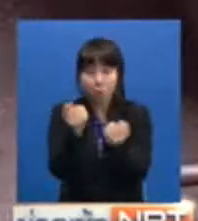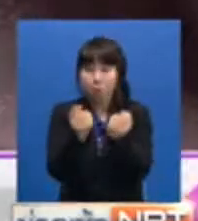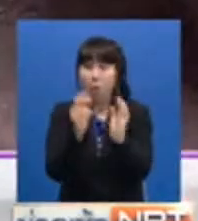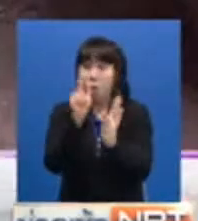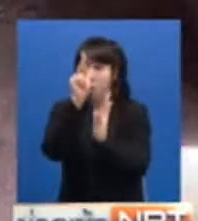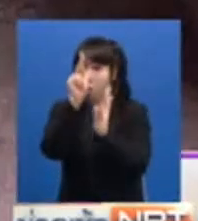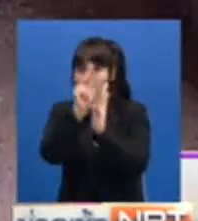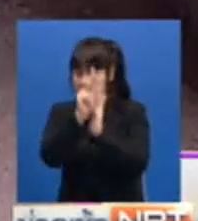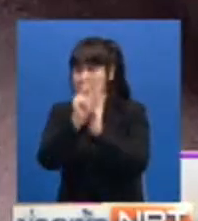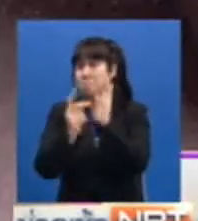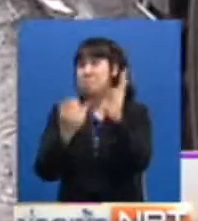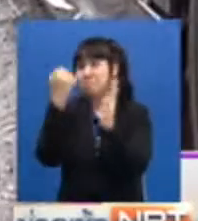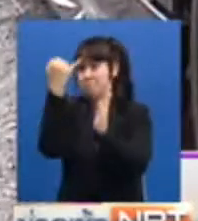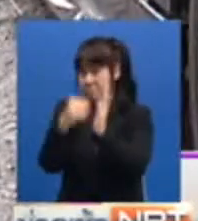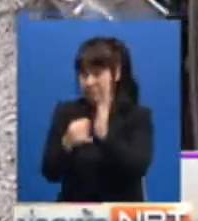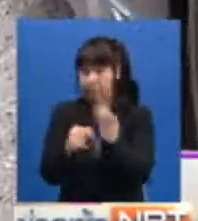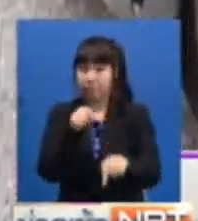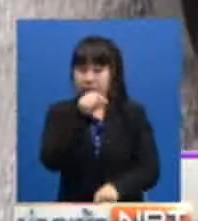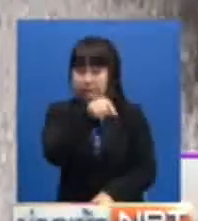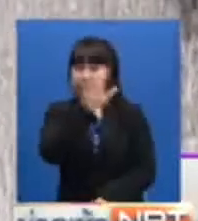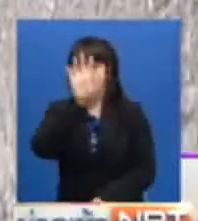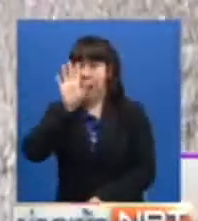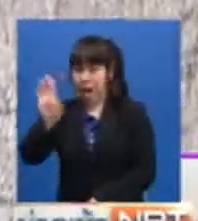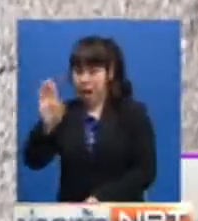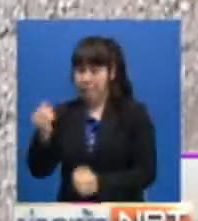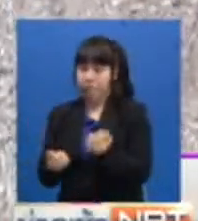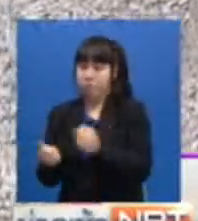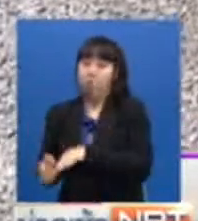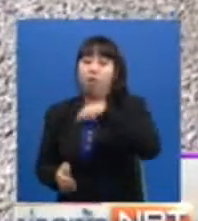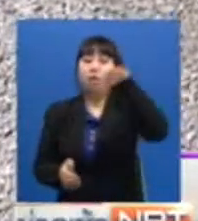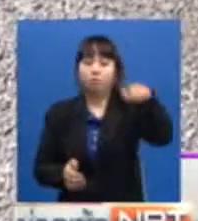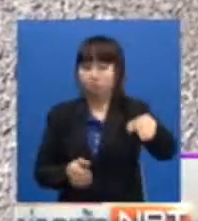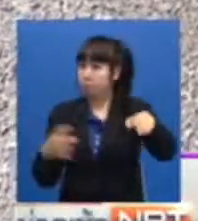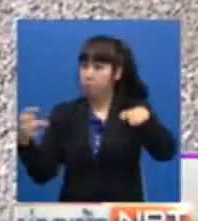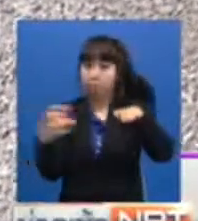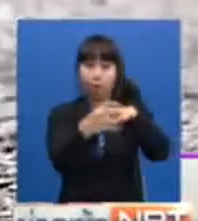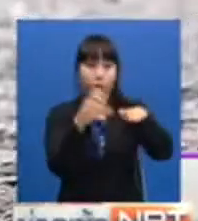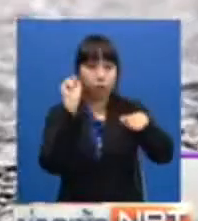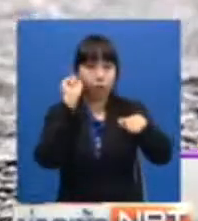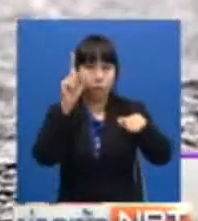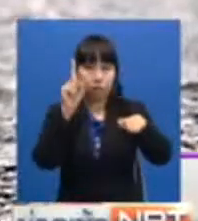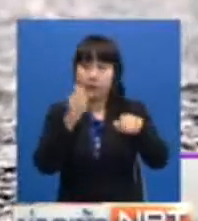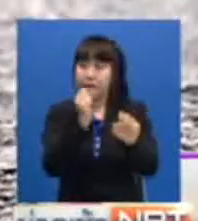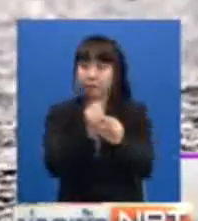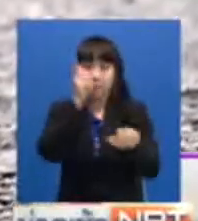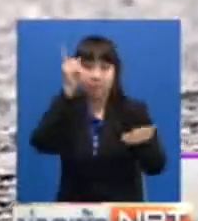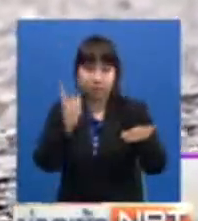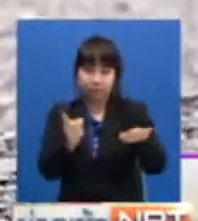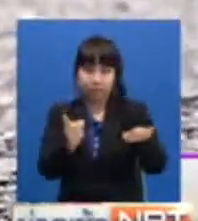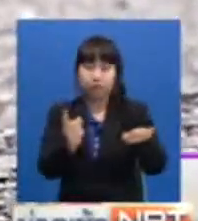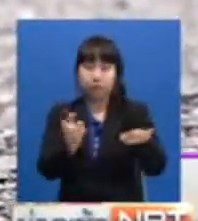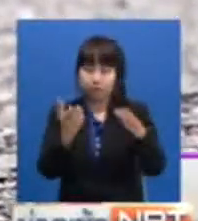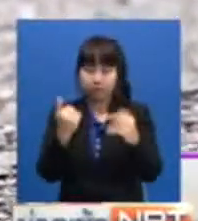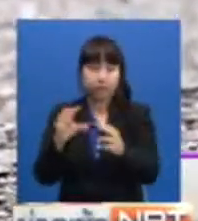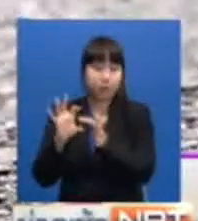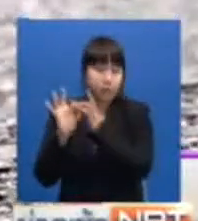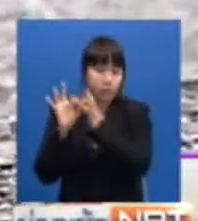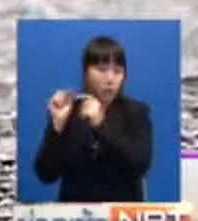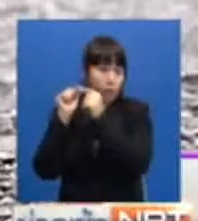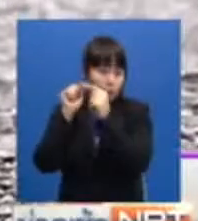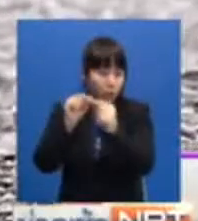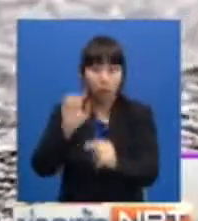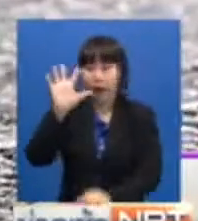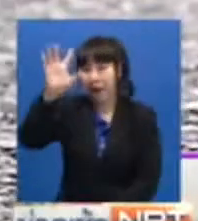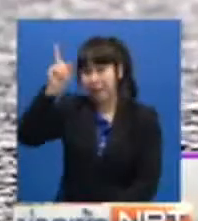กฎระเบียบจราจรจอดในที่ห้ามจอดจะถูกล็อกล้อทันทีนี่เป็นปฏิบัติการล็อกจริงทั่วกรุงที่ต่อยอดมาจากมาตรการ5จริ